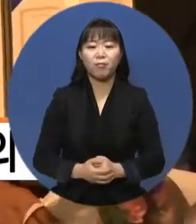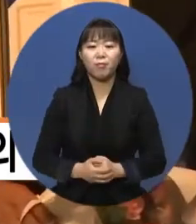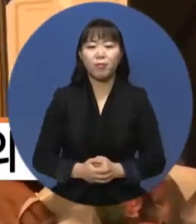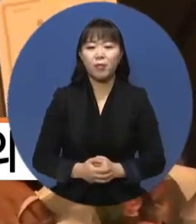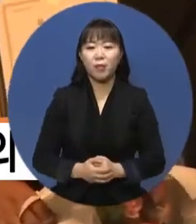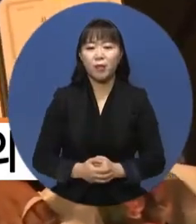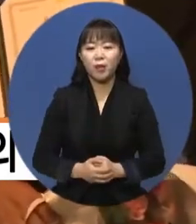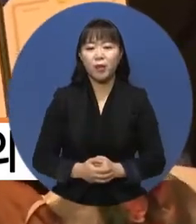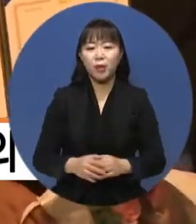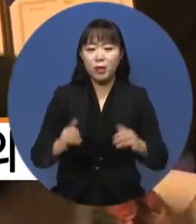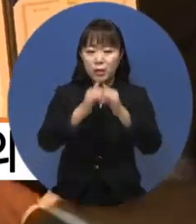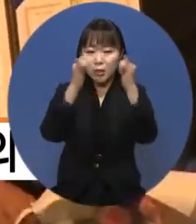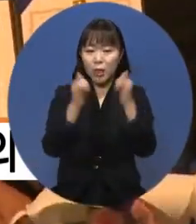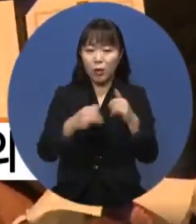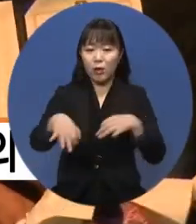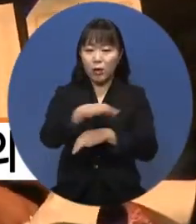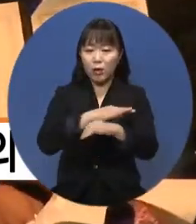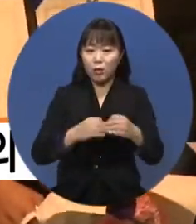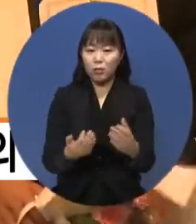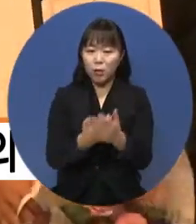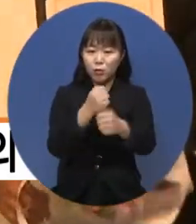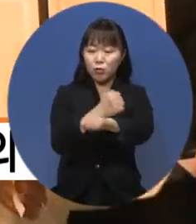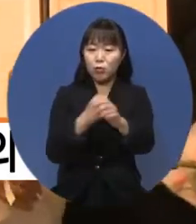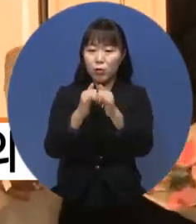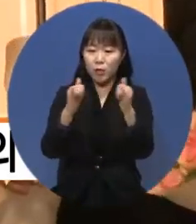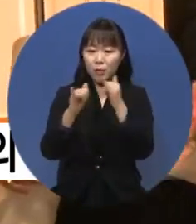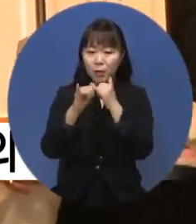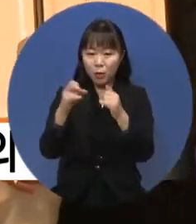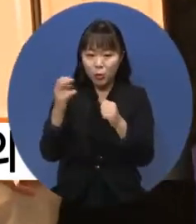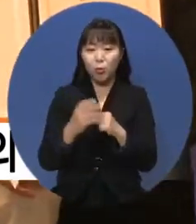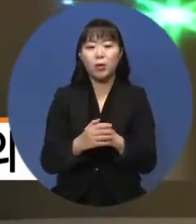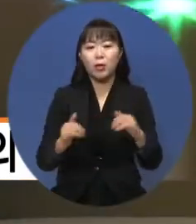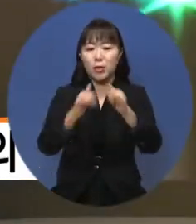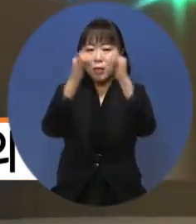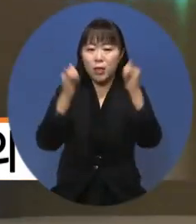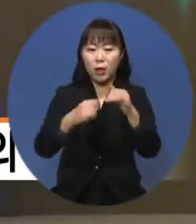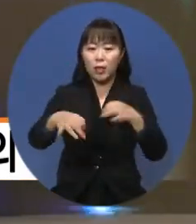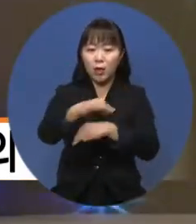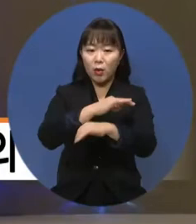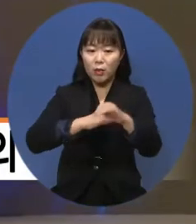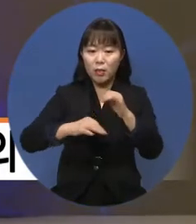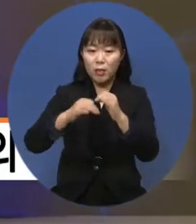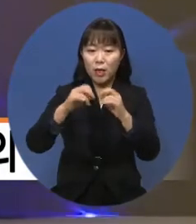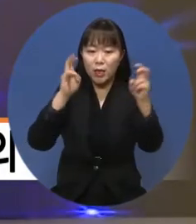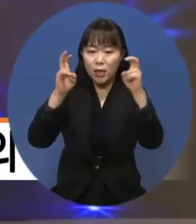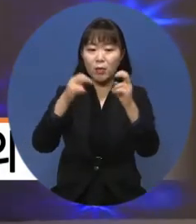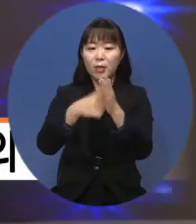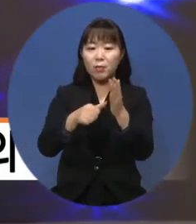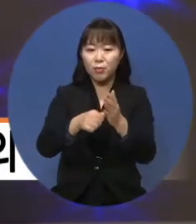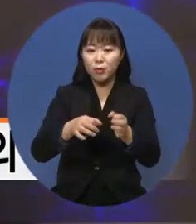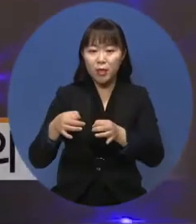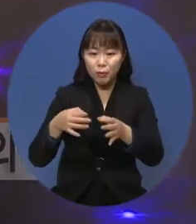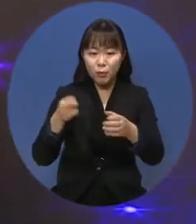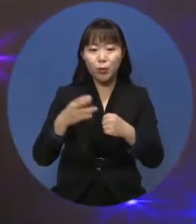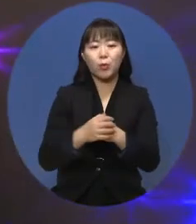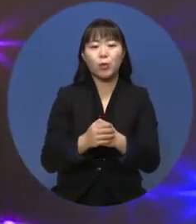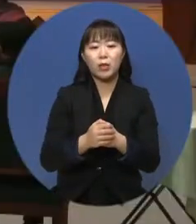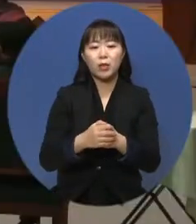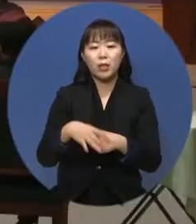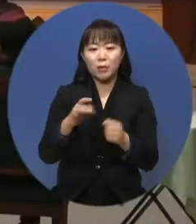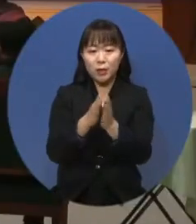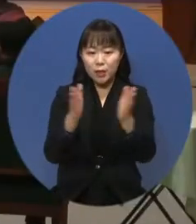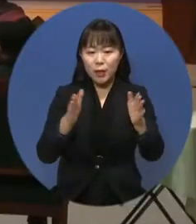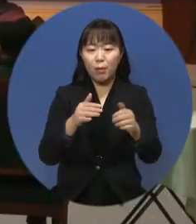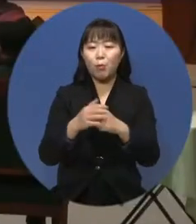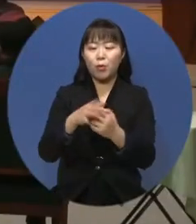행사는 사회적 경제 육성 유공자 표창과 사회적 경제 기업 제품 기부식 에 이어 수타 기업 선정